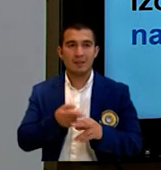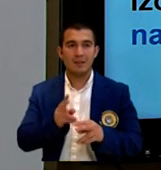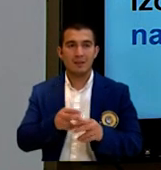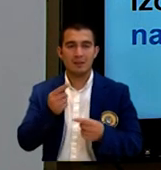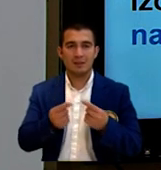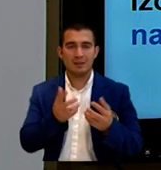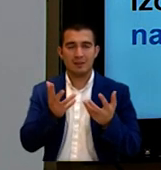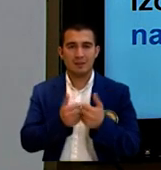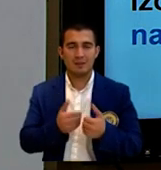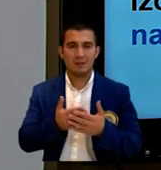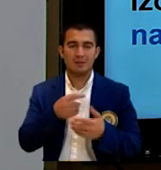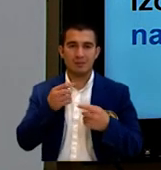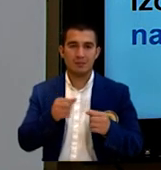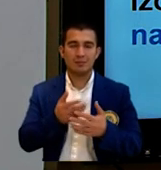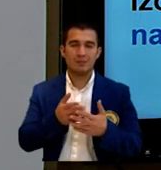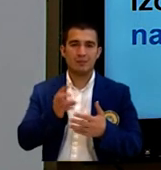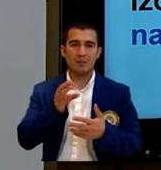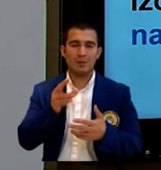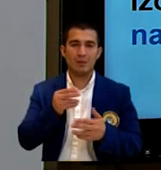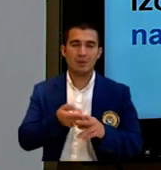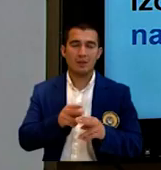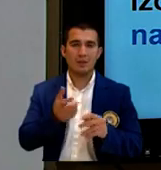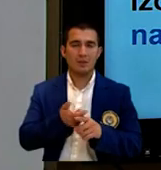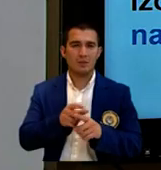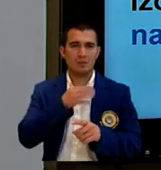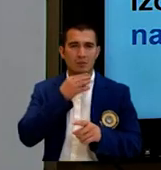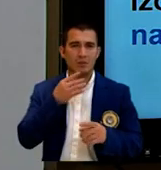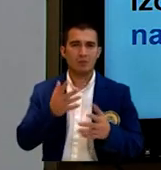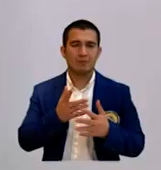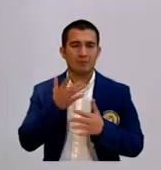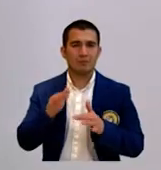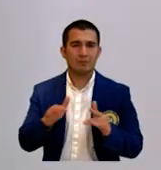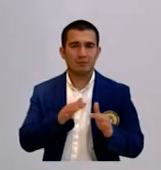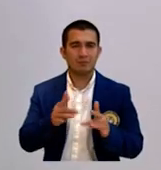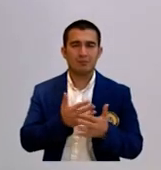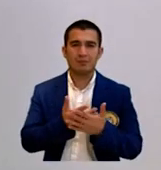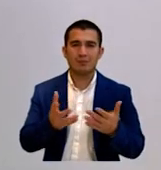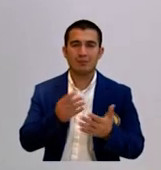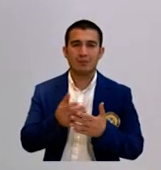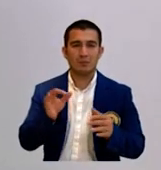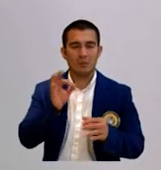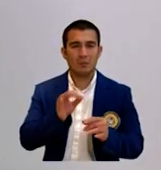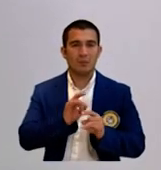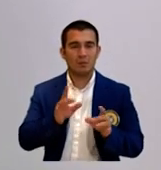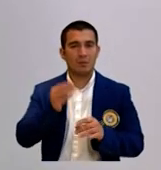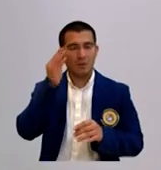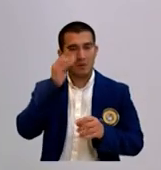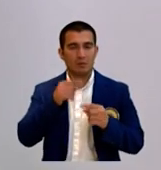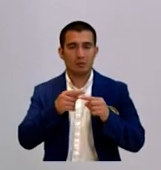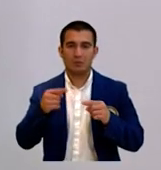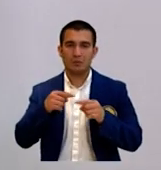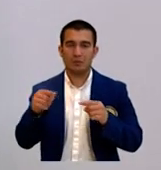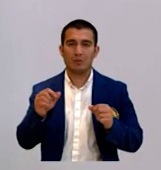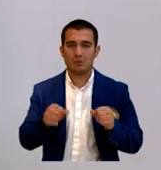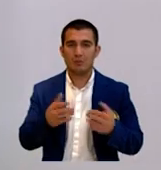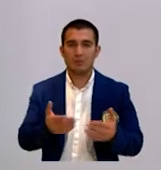asosiga ko'ra moddalar tartibsiz va to'xtovsiz harakatda bo'lishi molekulyar kinetik nazariya